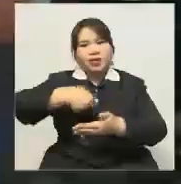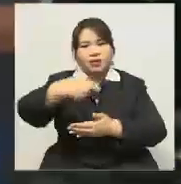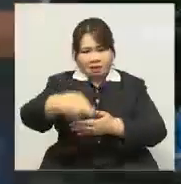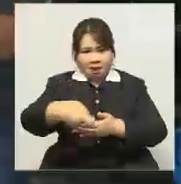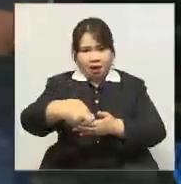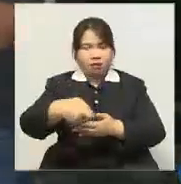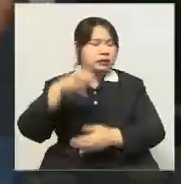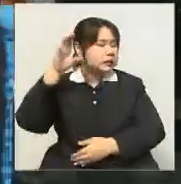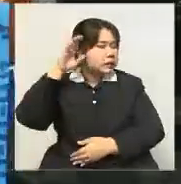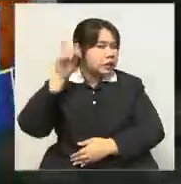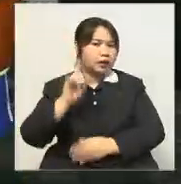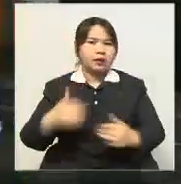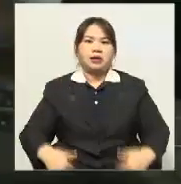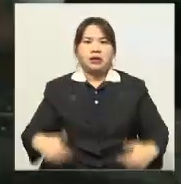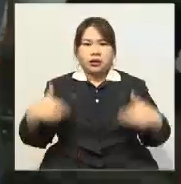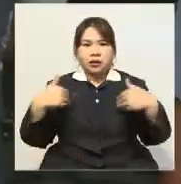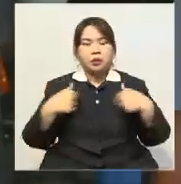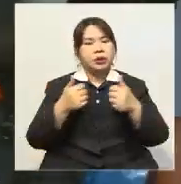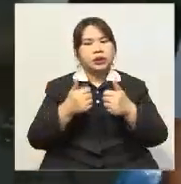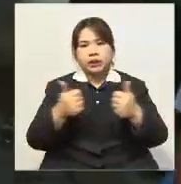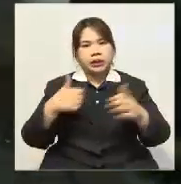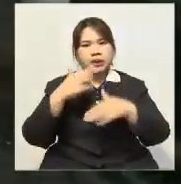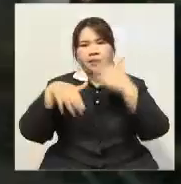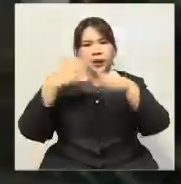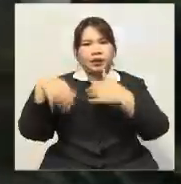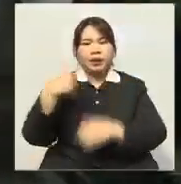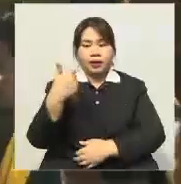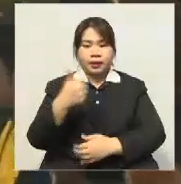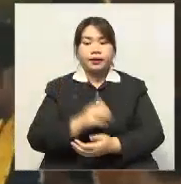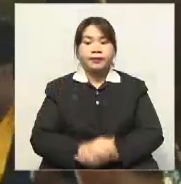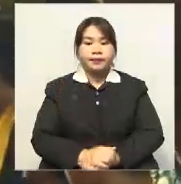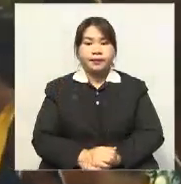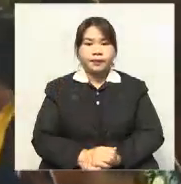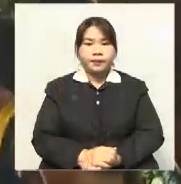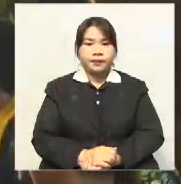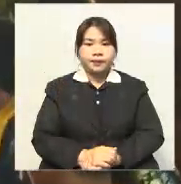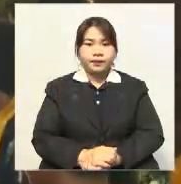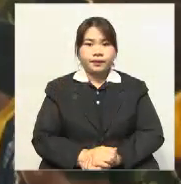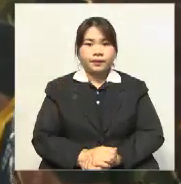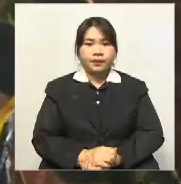เชื่อว่าจะทำให้ชีวิตรุ่งเรืองด้วยโชคลาภแคล้วคลาดจากอุบัติภัยทั้งปวงครับ